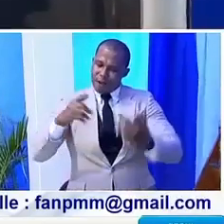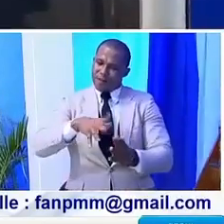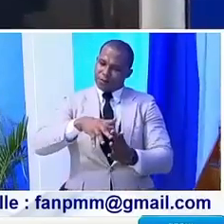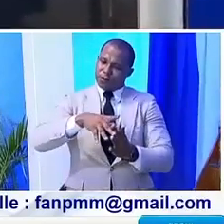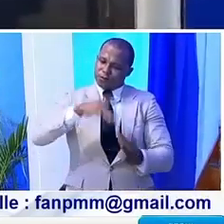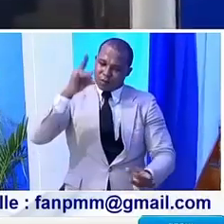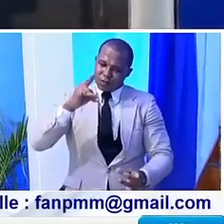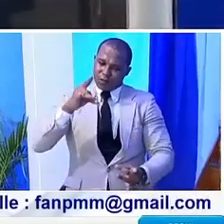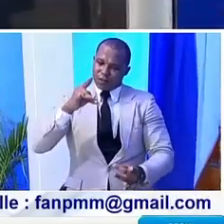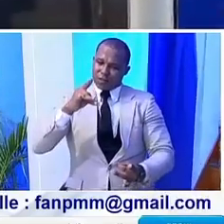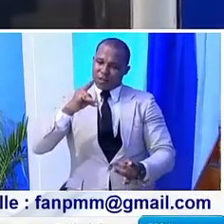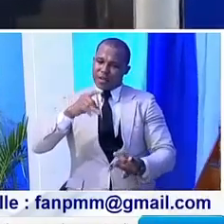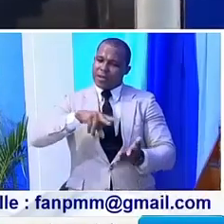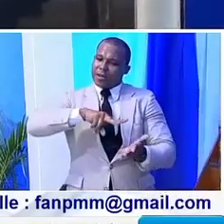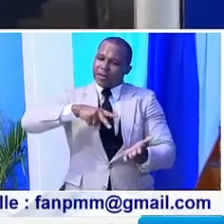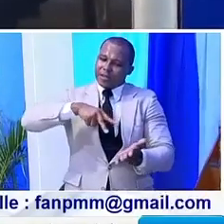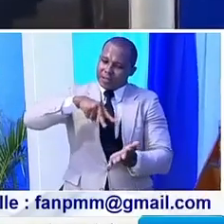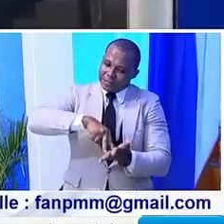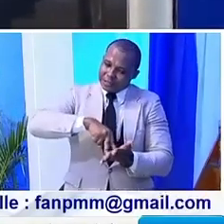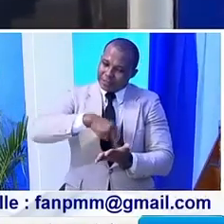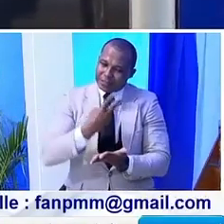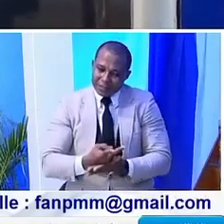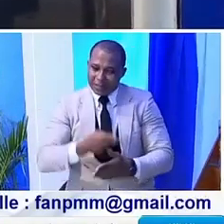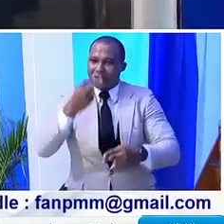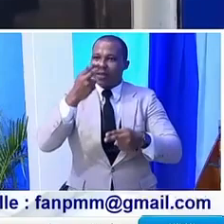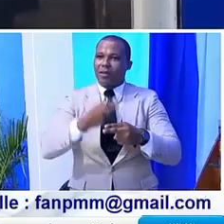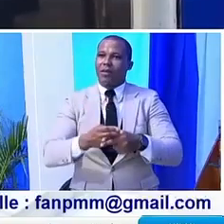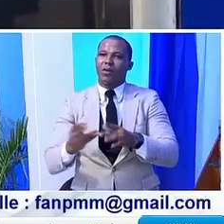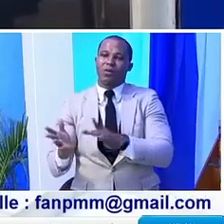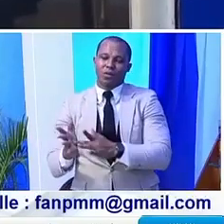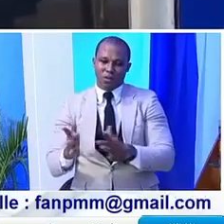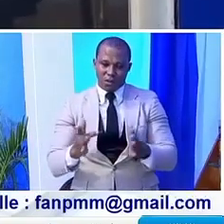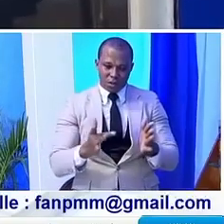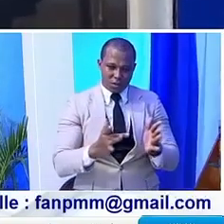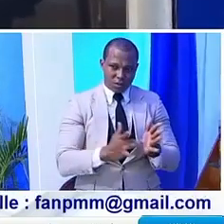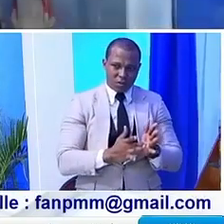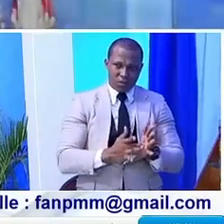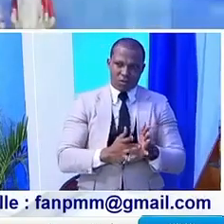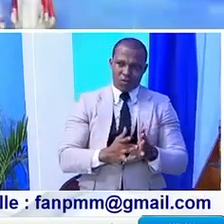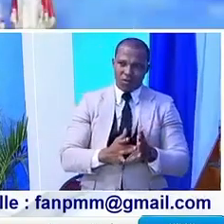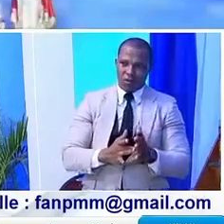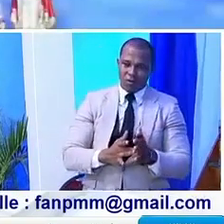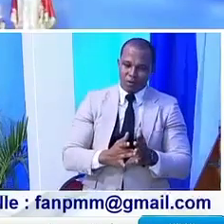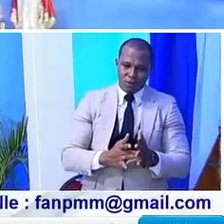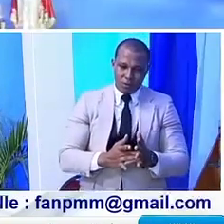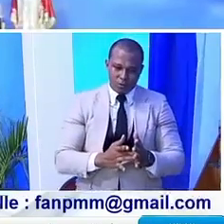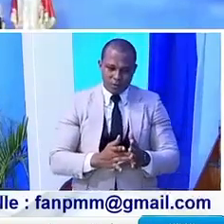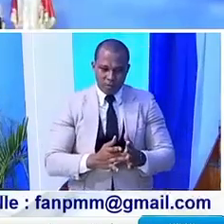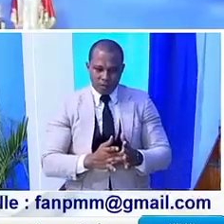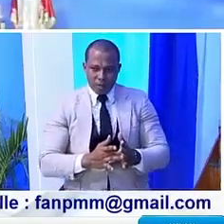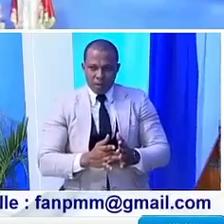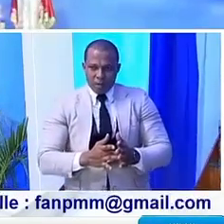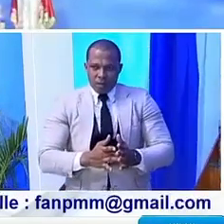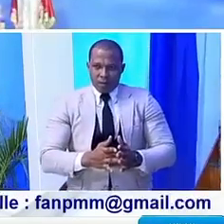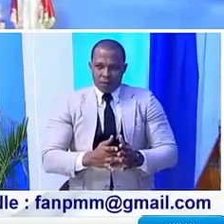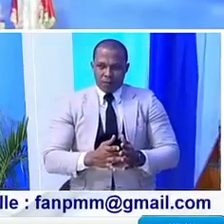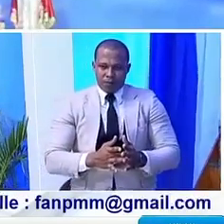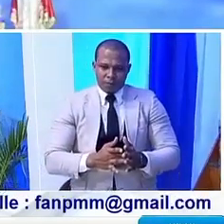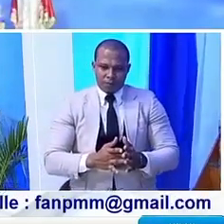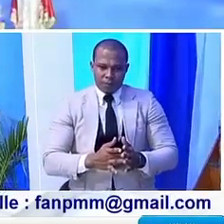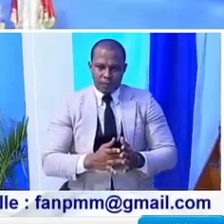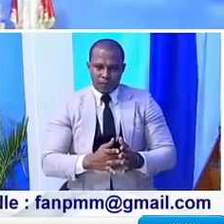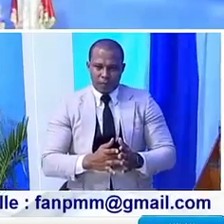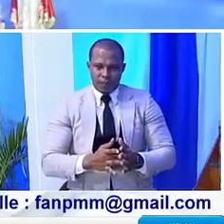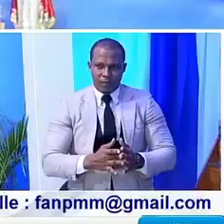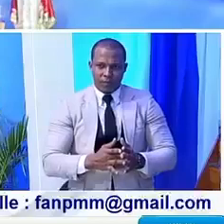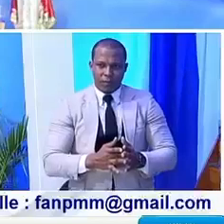se briser en morceaux au nom de Jésus. Bon, mon cap la prière, renvoie papa arrivé sous. Vie expédition pour le caillette,